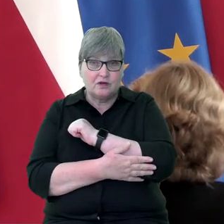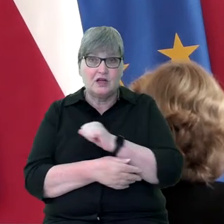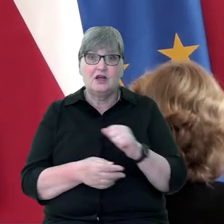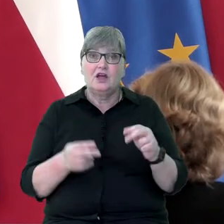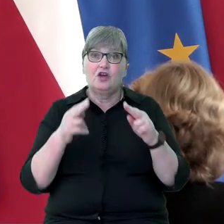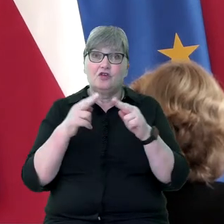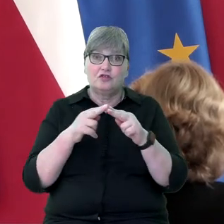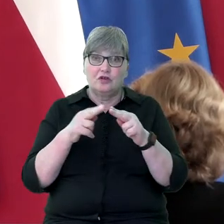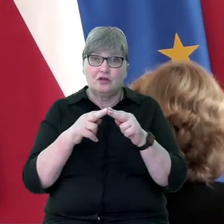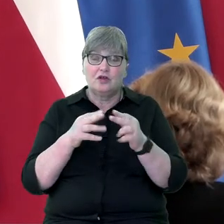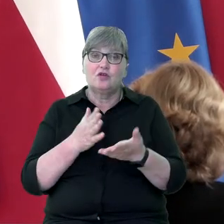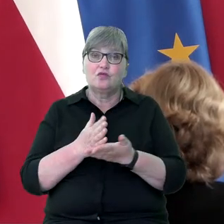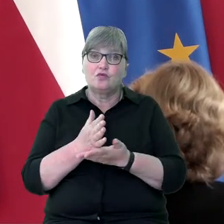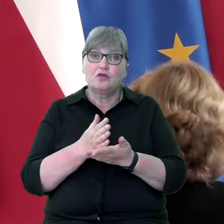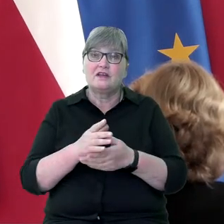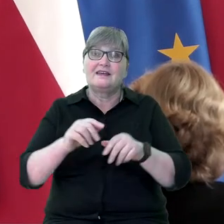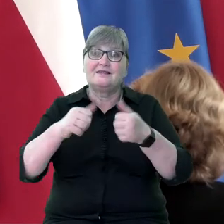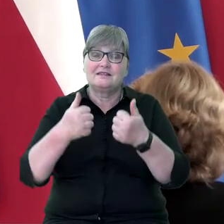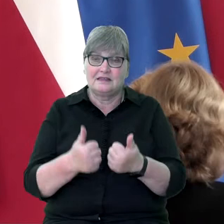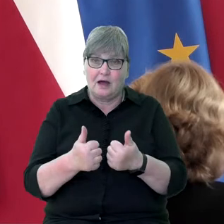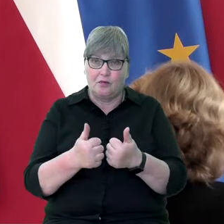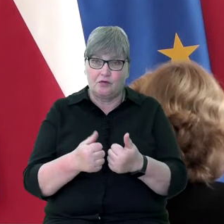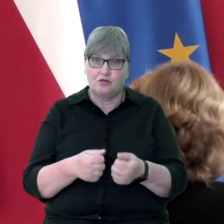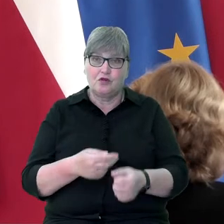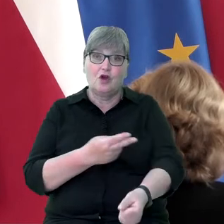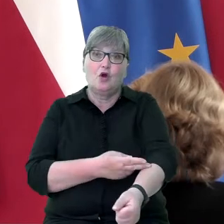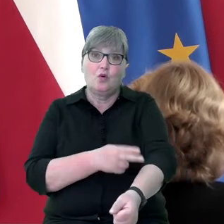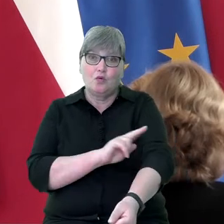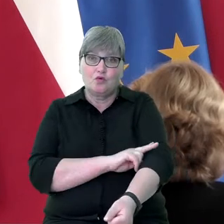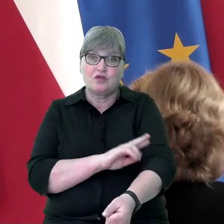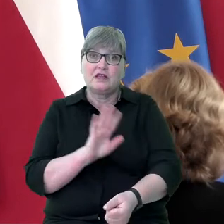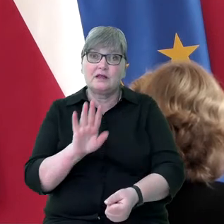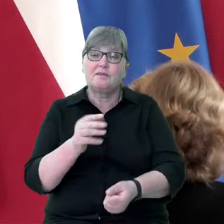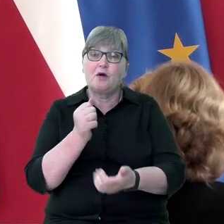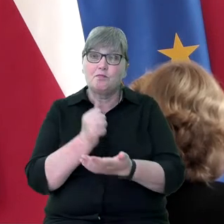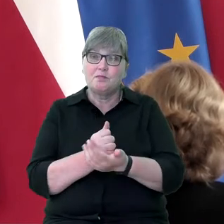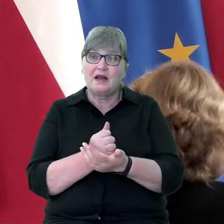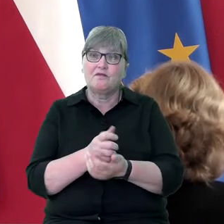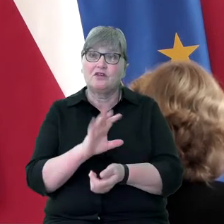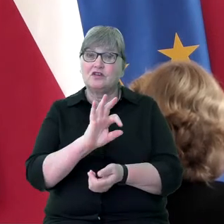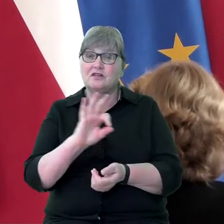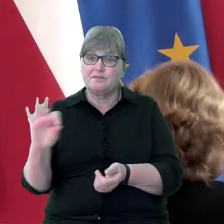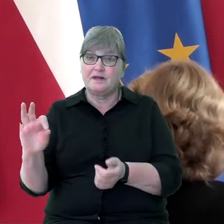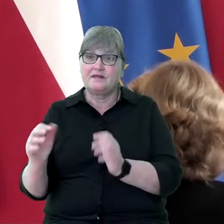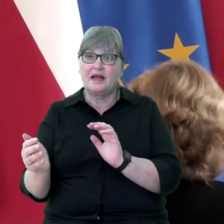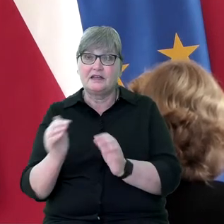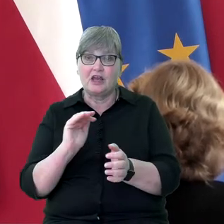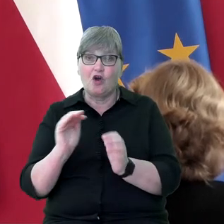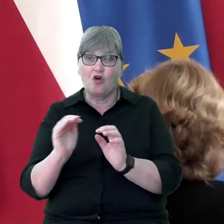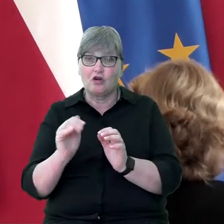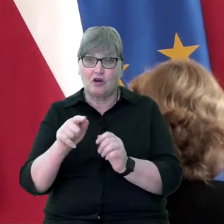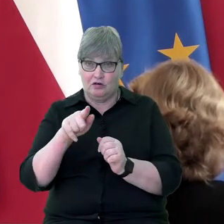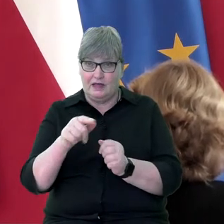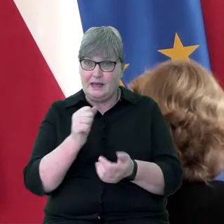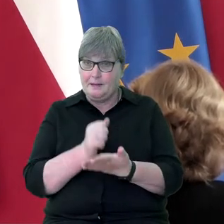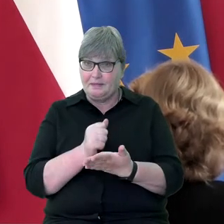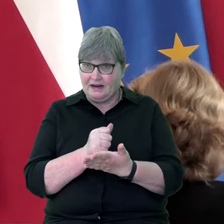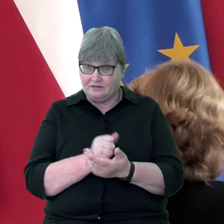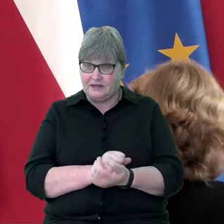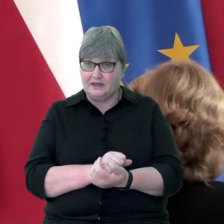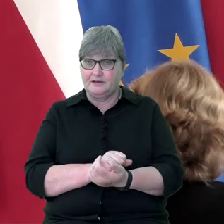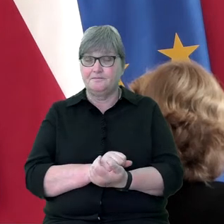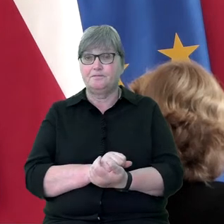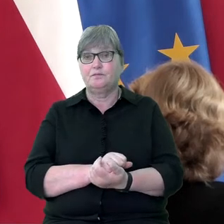być stabilność. Urzędnik miał prawo do szczególnej ochrony prawnej wynikającej z ustaw karnych, miał prawo do